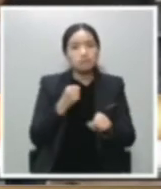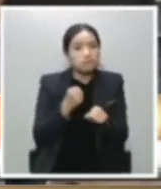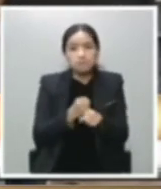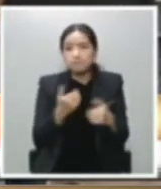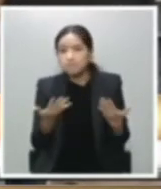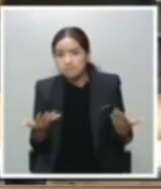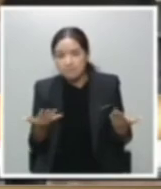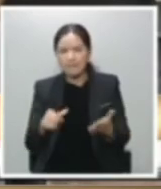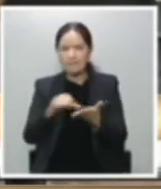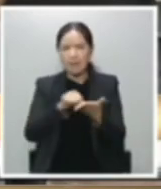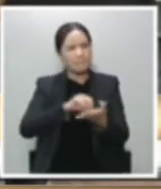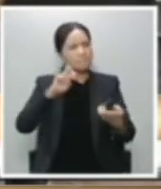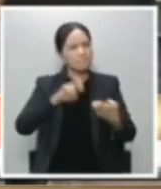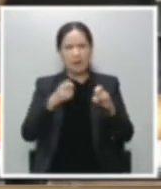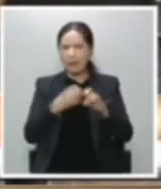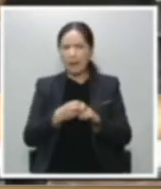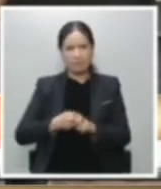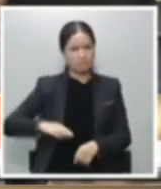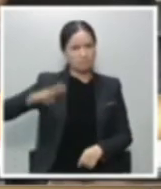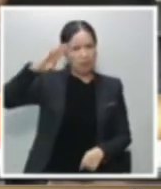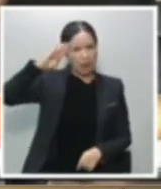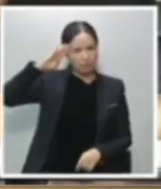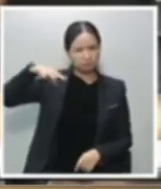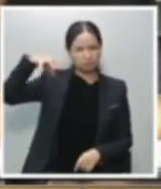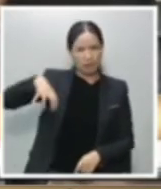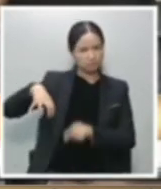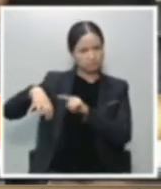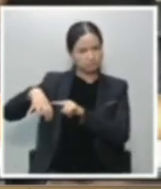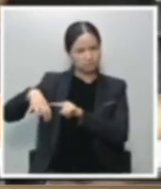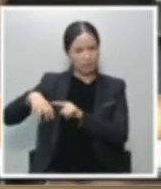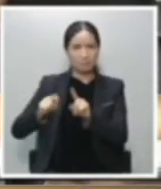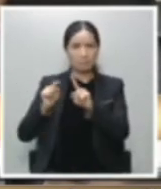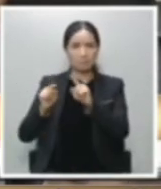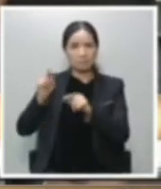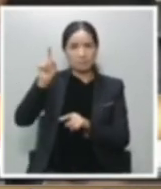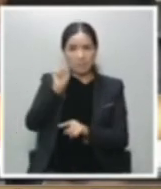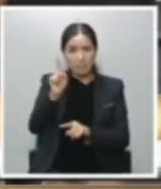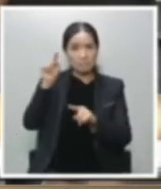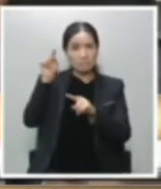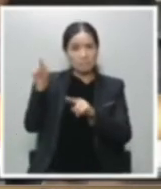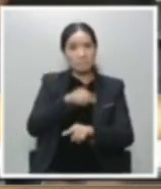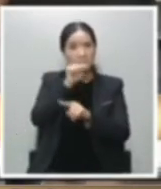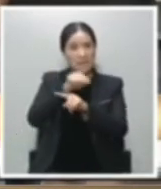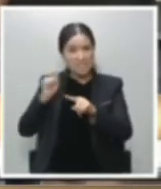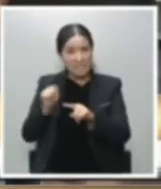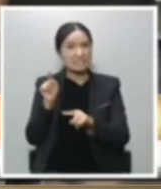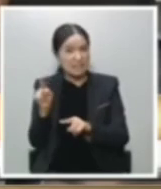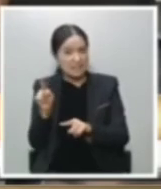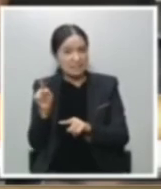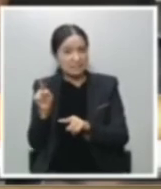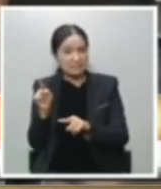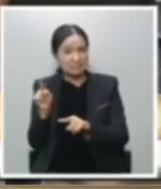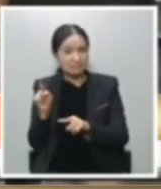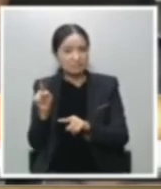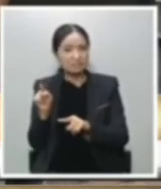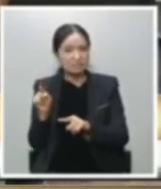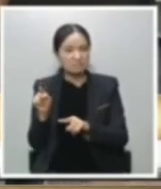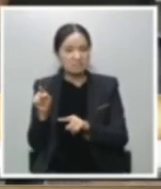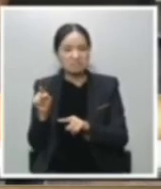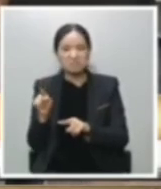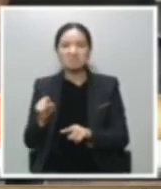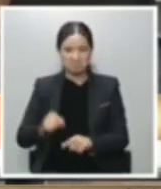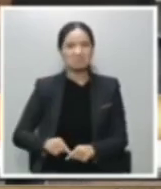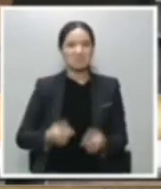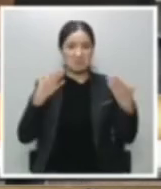ไงที่จะแก้ปัญหาไม่ให้กองทัพแค่ 1% ของคนที่แสวงหาอำนาจโดยไม่ชอบโดยการปฏิ